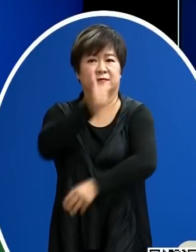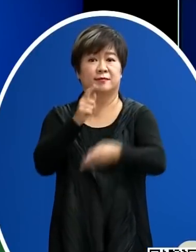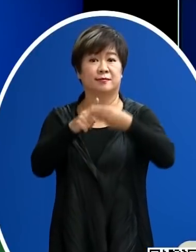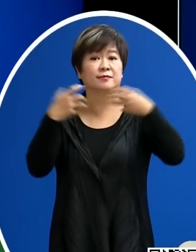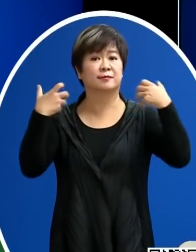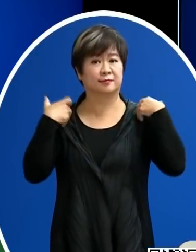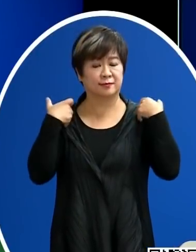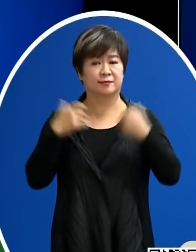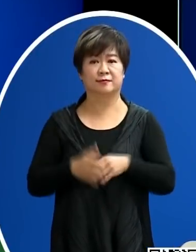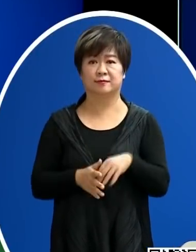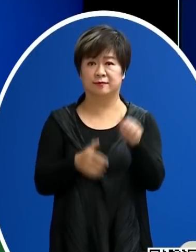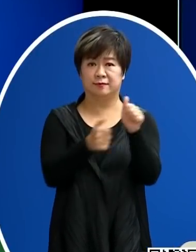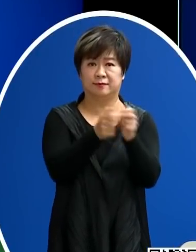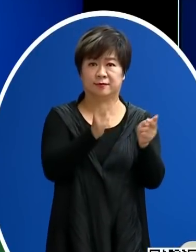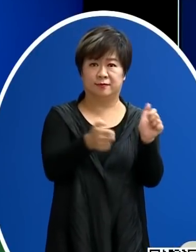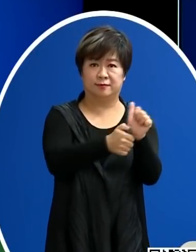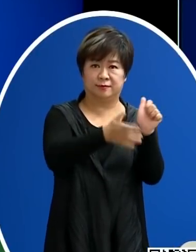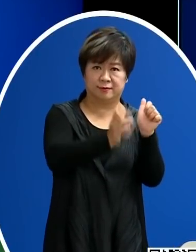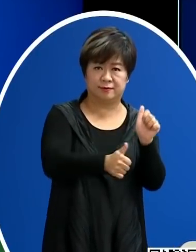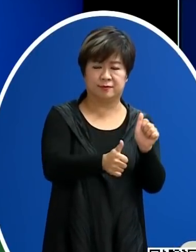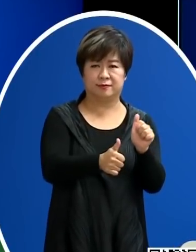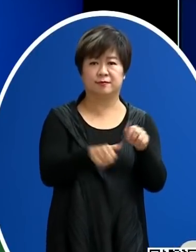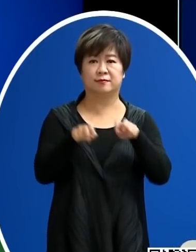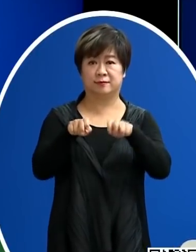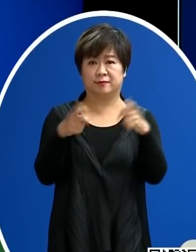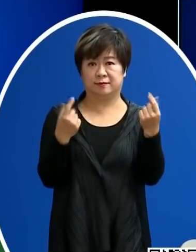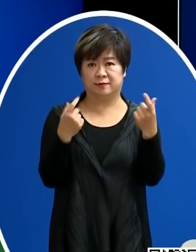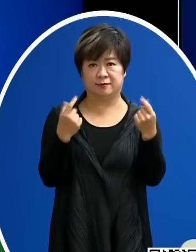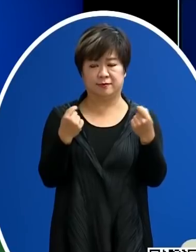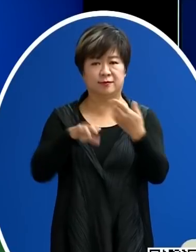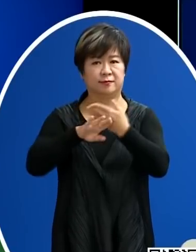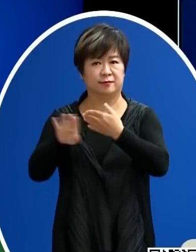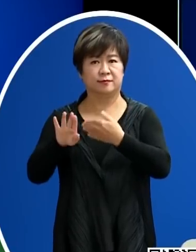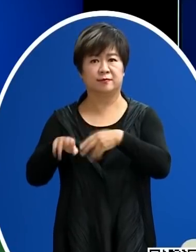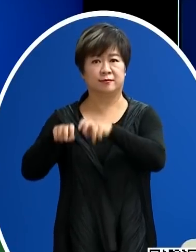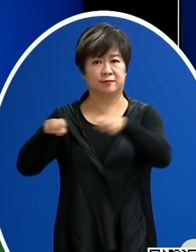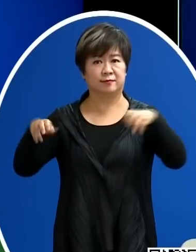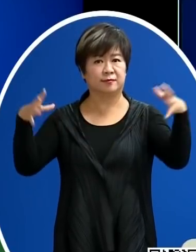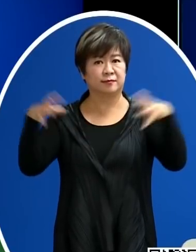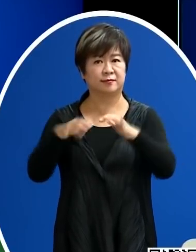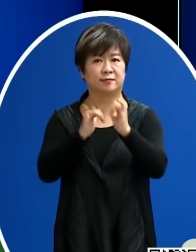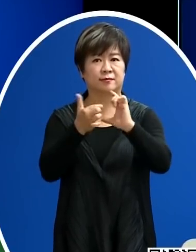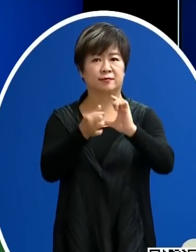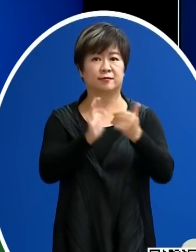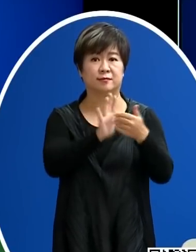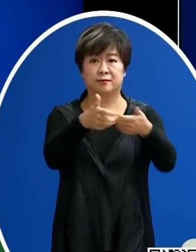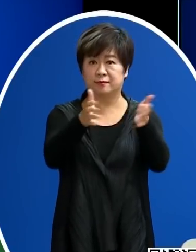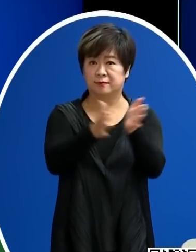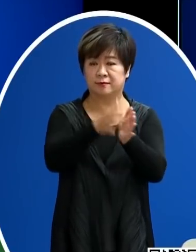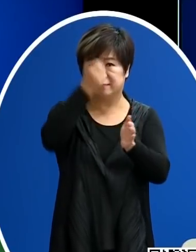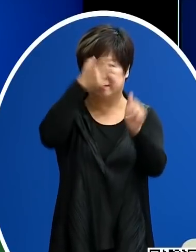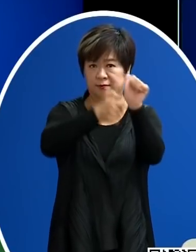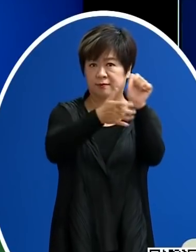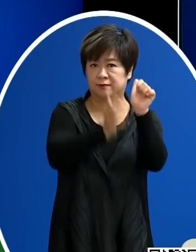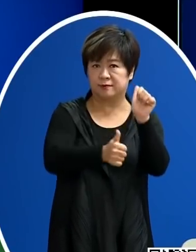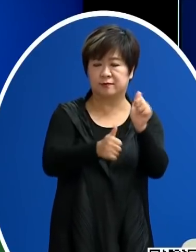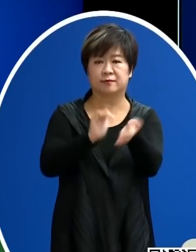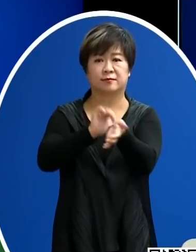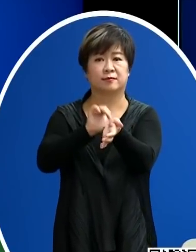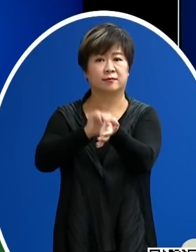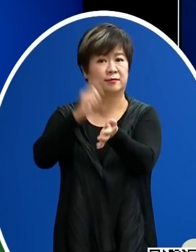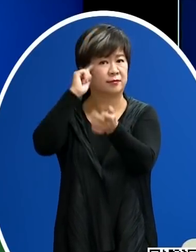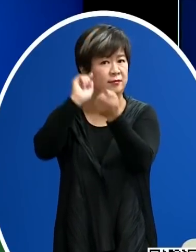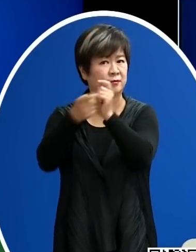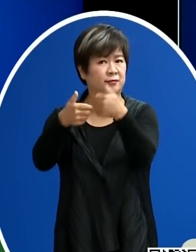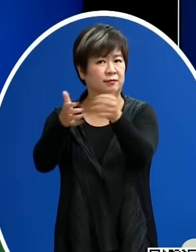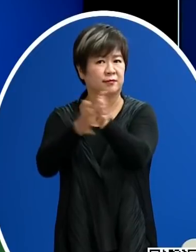亲自主持。那我们的副指挥官也在会场上。此外呢，出席的还有我们社区防治组的庄一祥副组长、医疗应